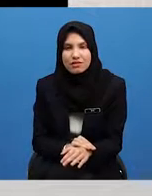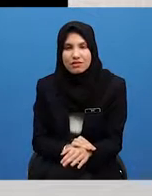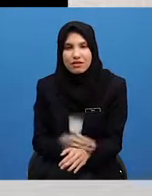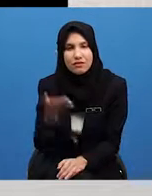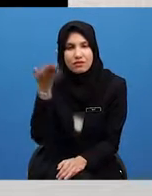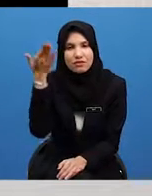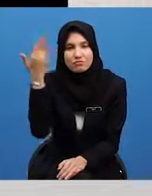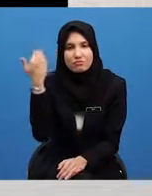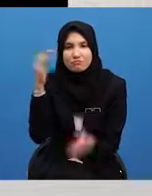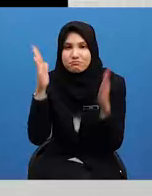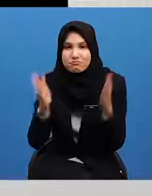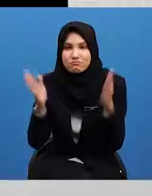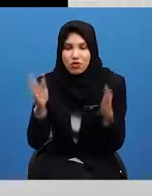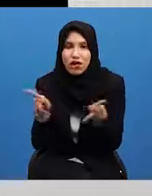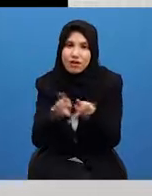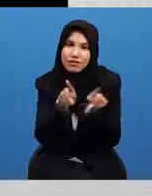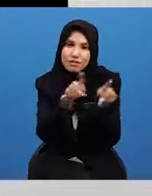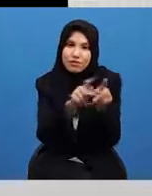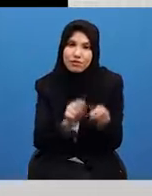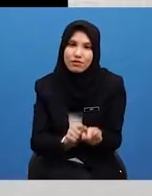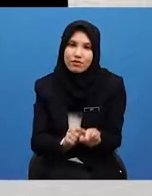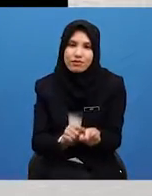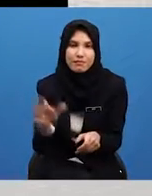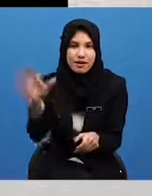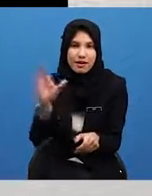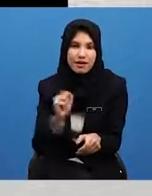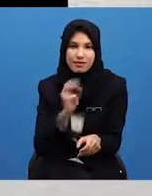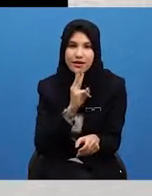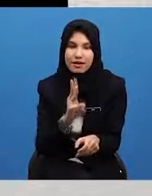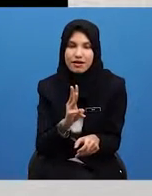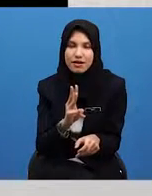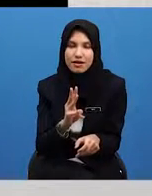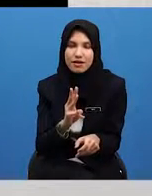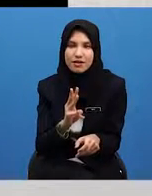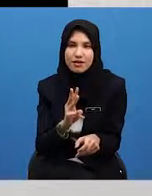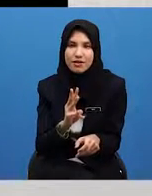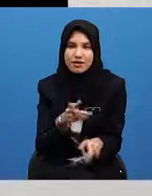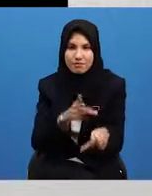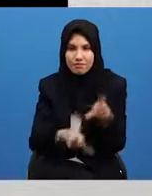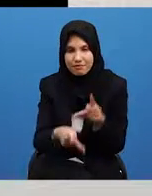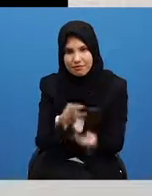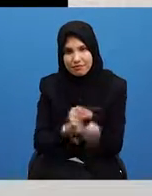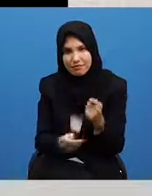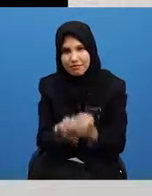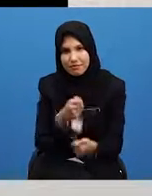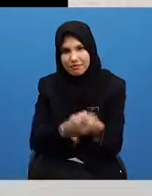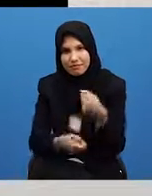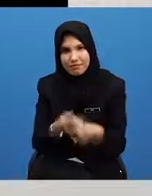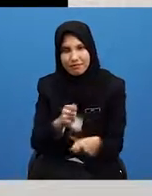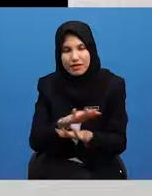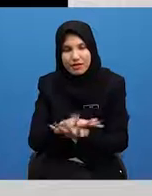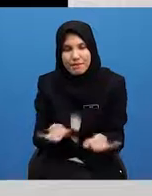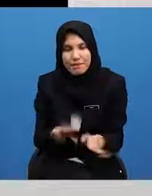zaman dahulu, orang-orang kampung mengambil air di perigi tanpa